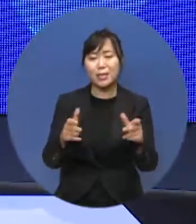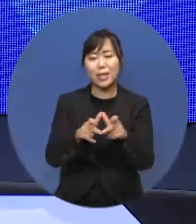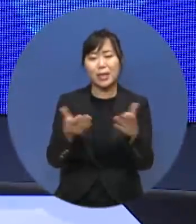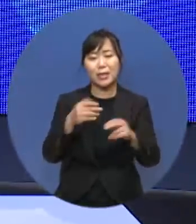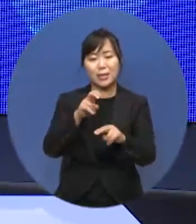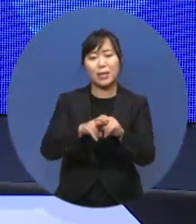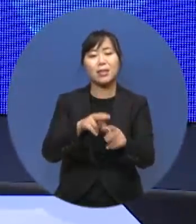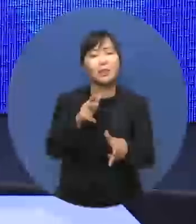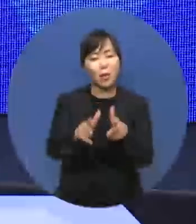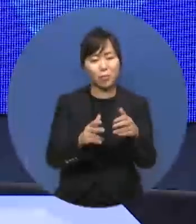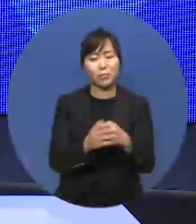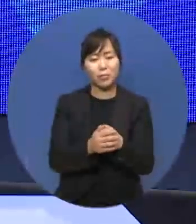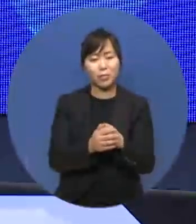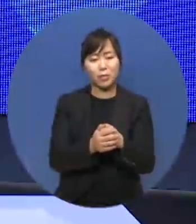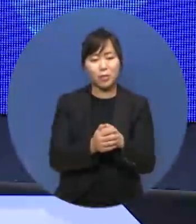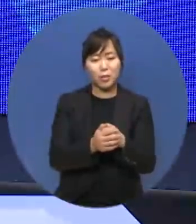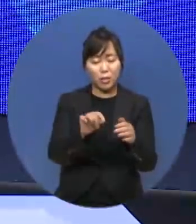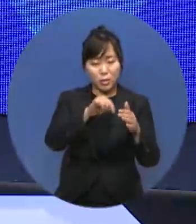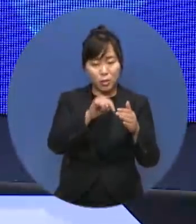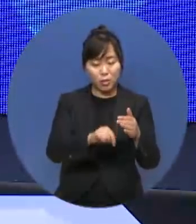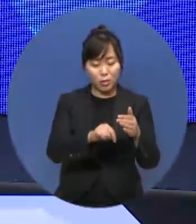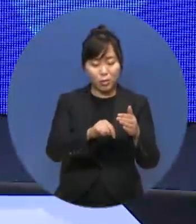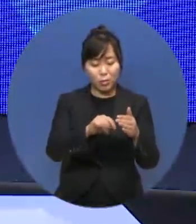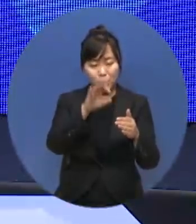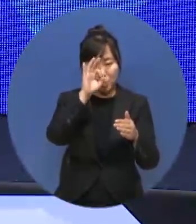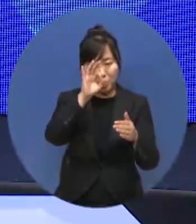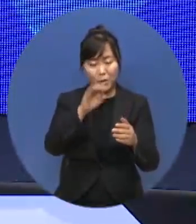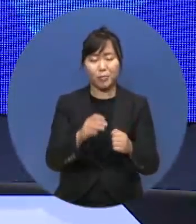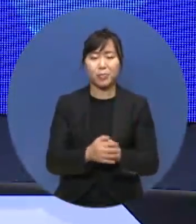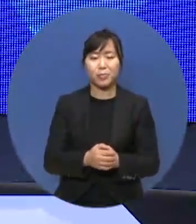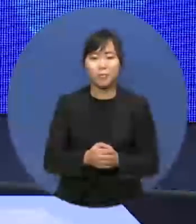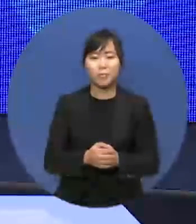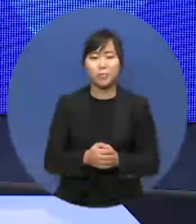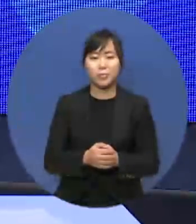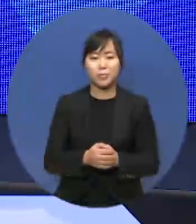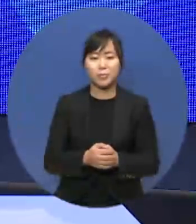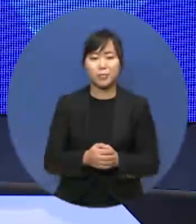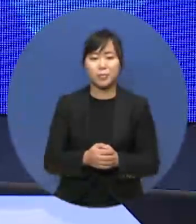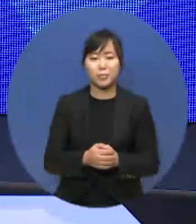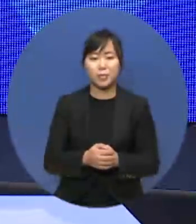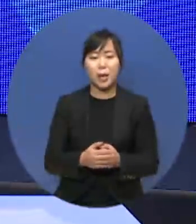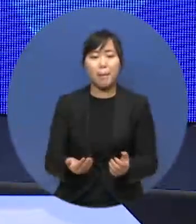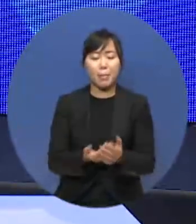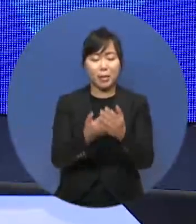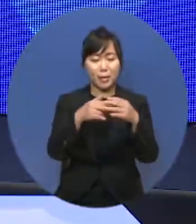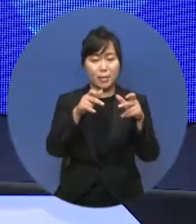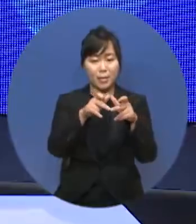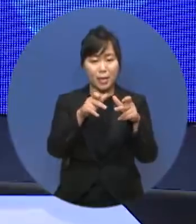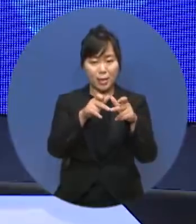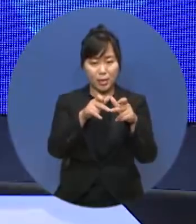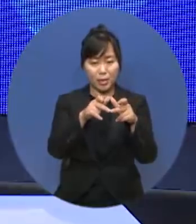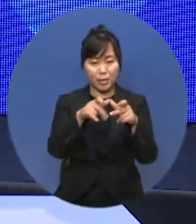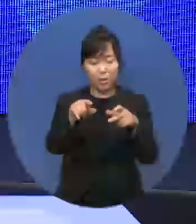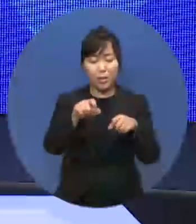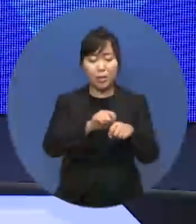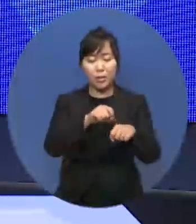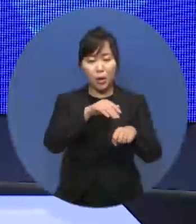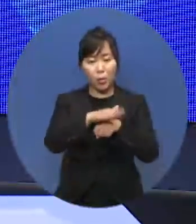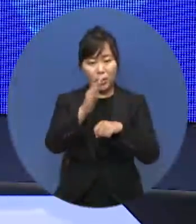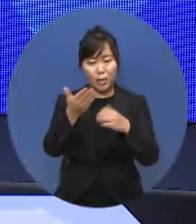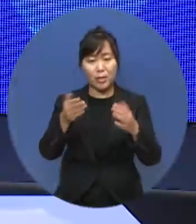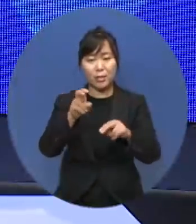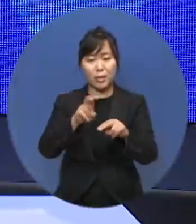일자리 사업이죠. 거기서 지금 하고 있는 것들을 보면 이미 발달장애인 분들에게 이제